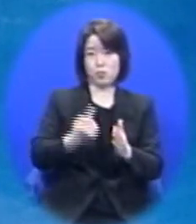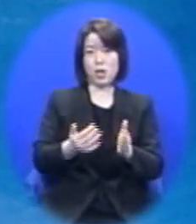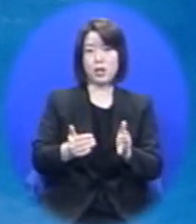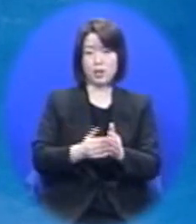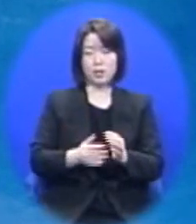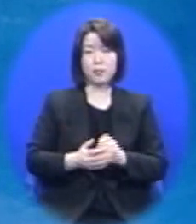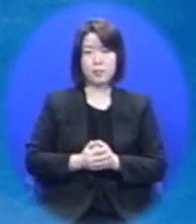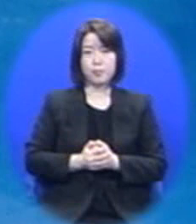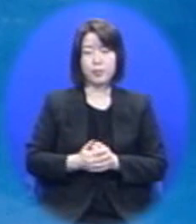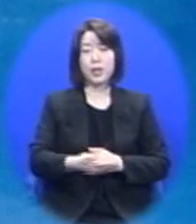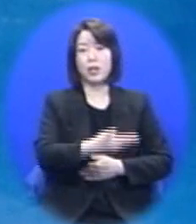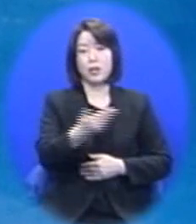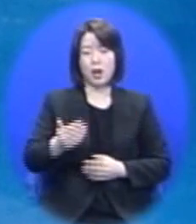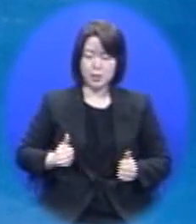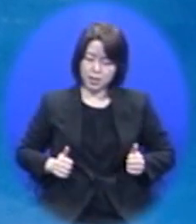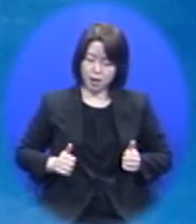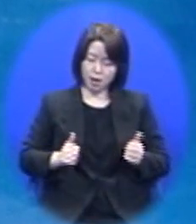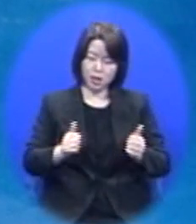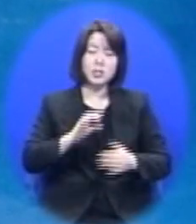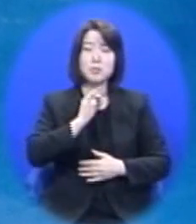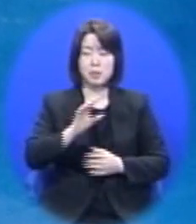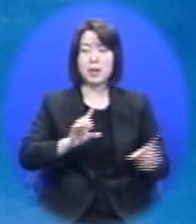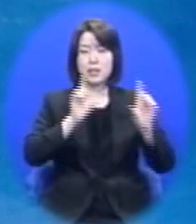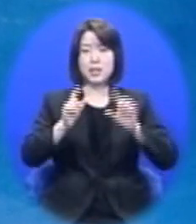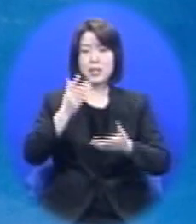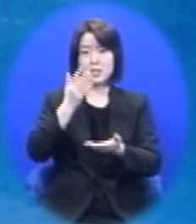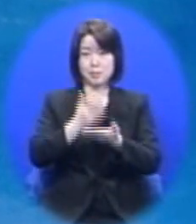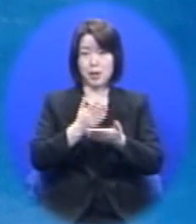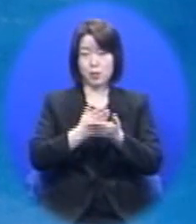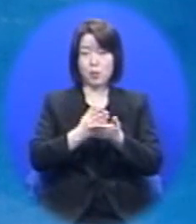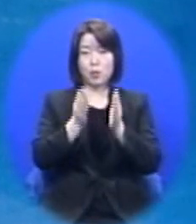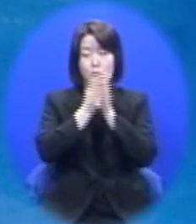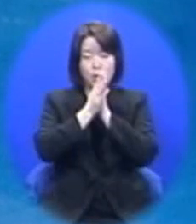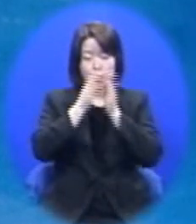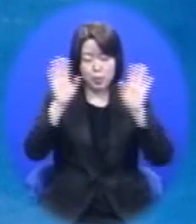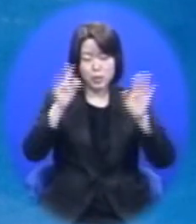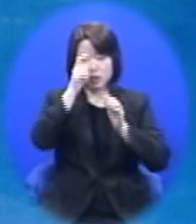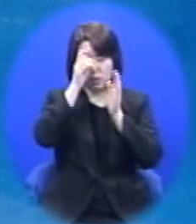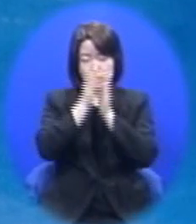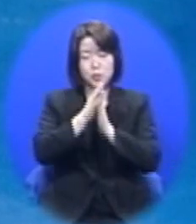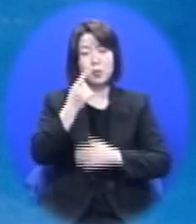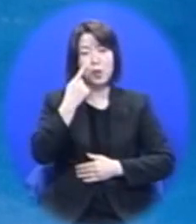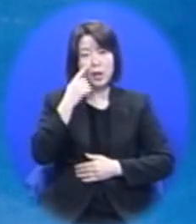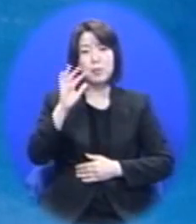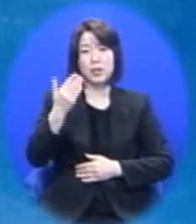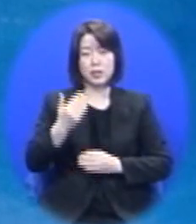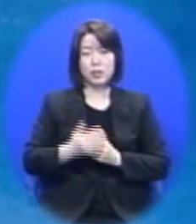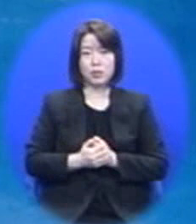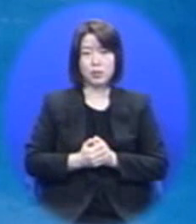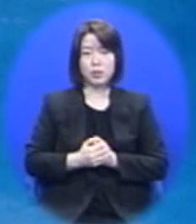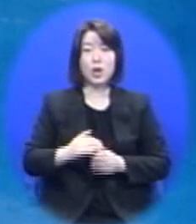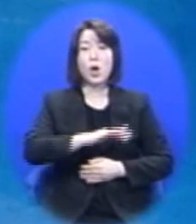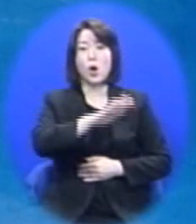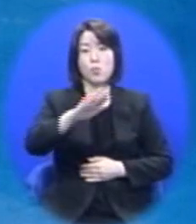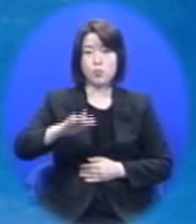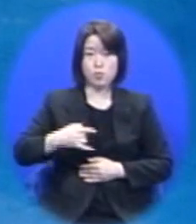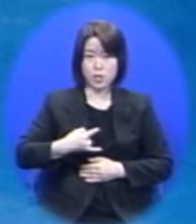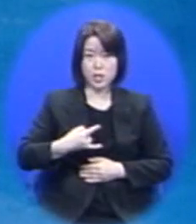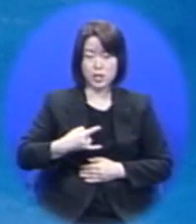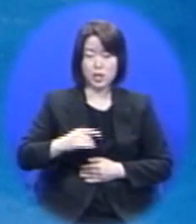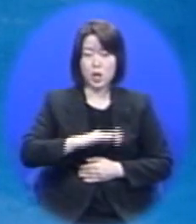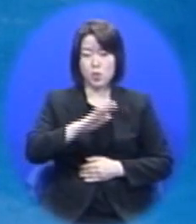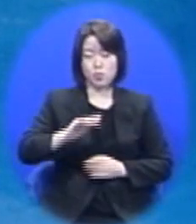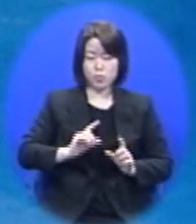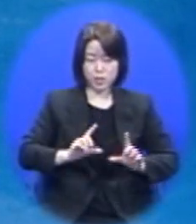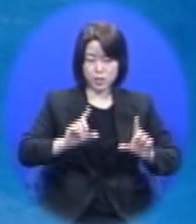여러분, 열심히만 살지 말고 모세처럼 기도해야 됩니다. 우리에게 우리의 나를 세는 법을